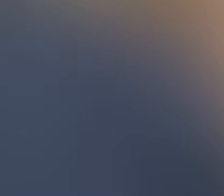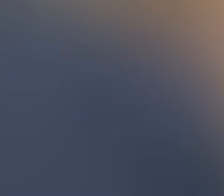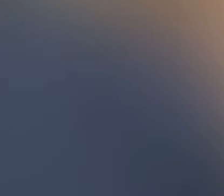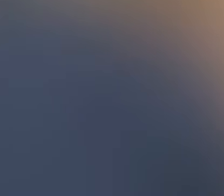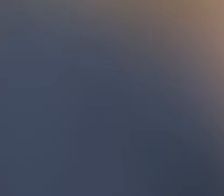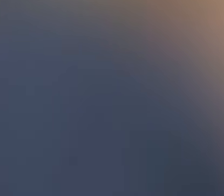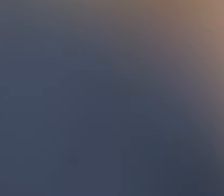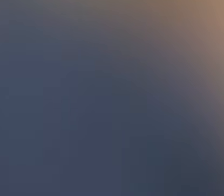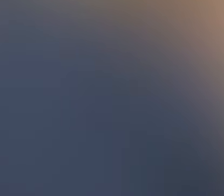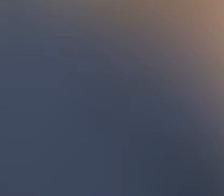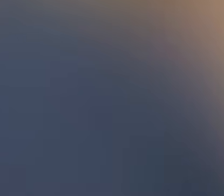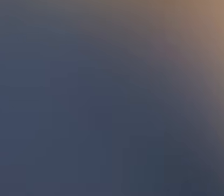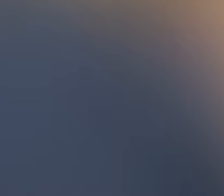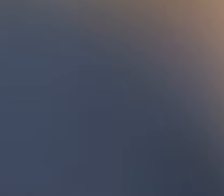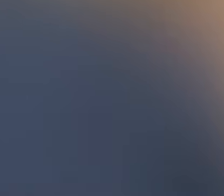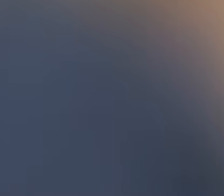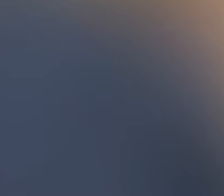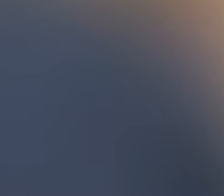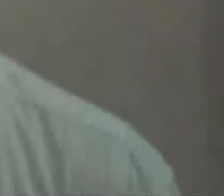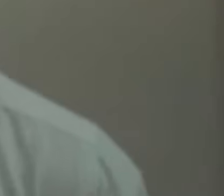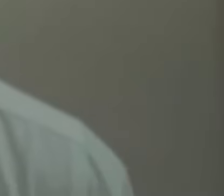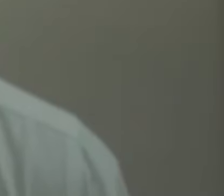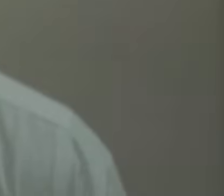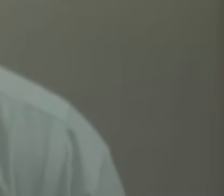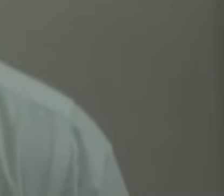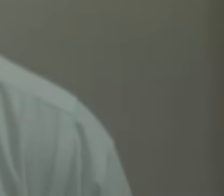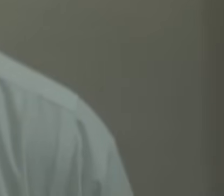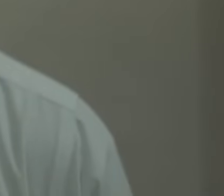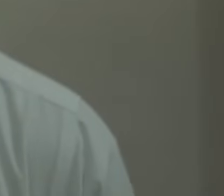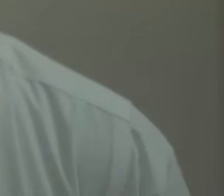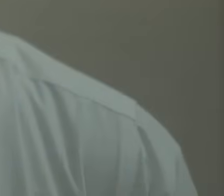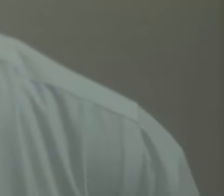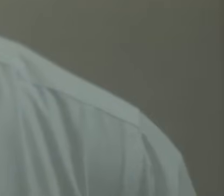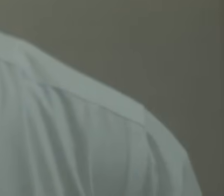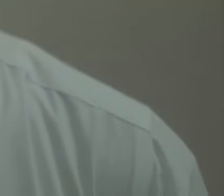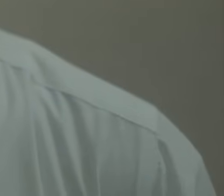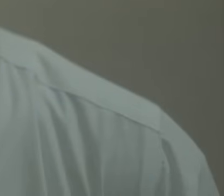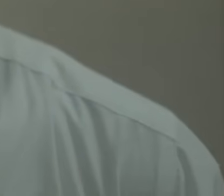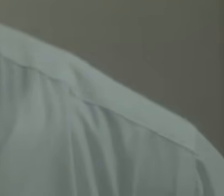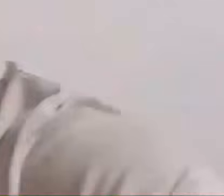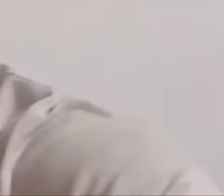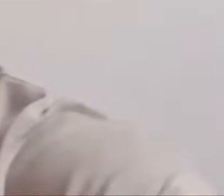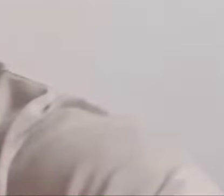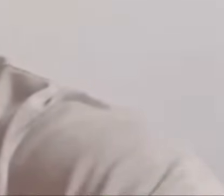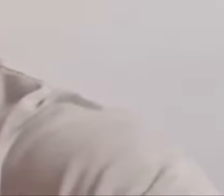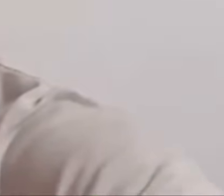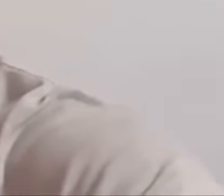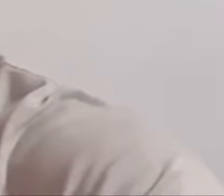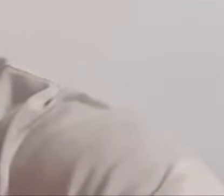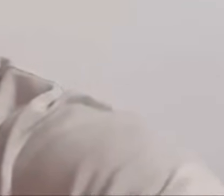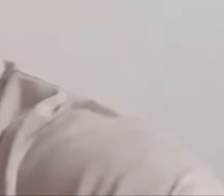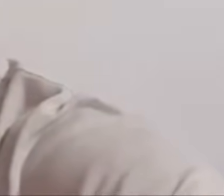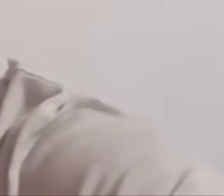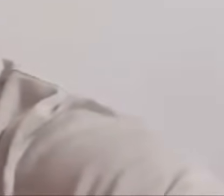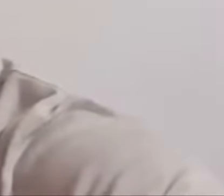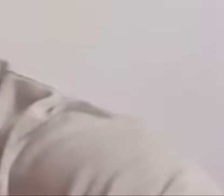depan penyelewengan-penyelewengan besar di dalam agama Allah. Beliau adalah sosok ulama kita semua. Orang yang selalu mengajarkan